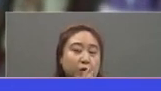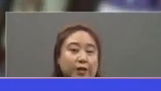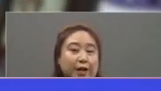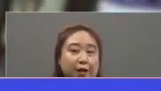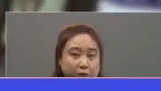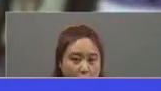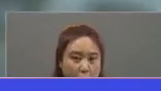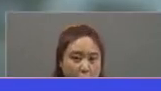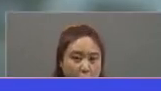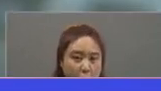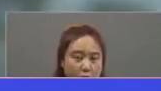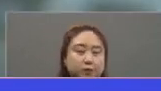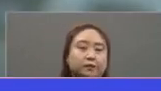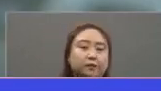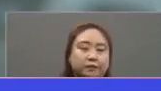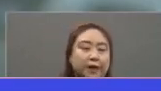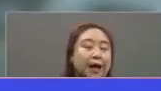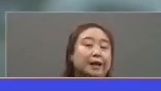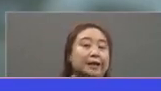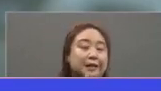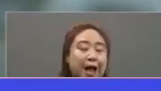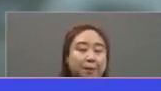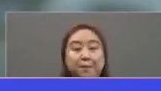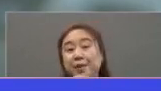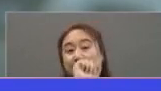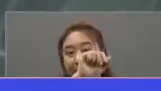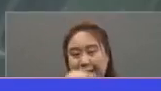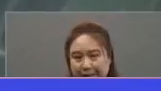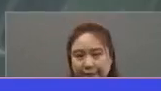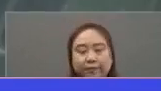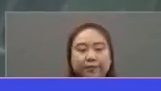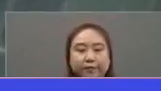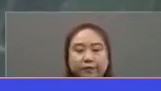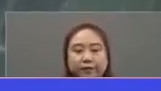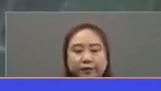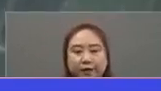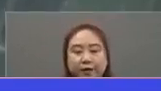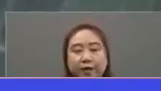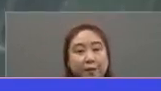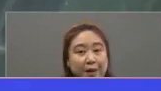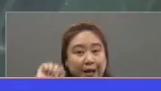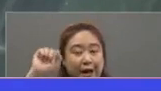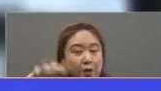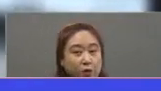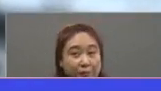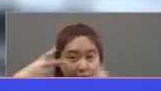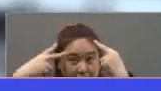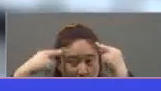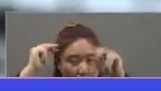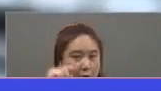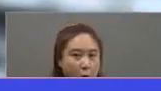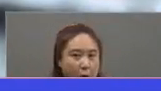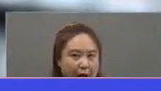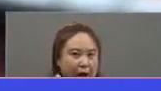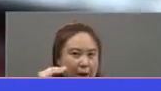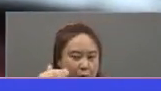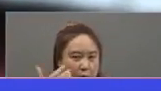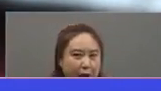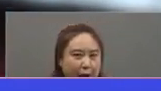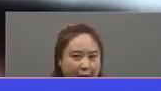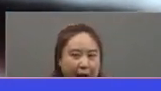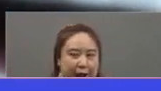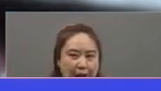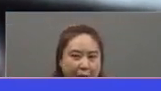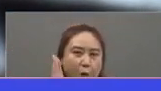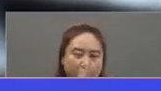รัฐมนตรีพิจารณาร่างพระราชบัญญัติควบคุมเครื่องดื่มแอลกอฮอล์ฉบับที่พ.ศ.จำนวน3ฉบับอันนี้ครบกำหนดส่งคืนสภาผู้แทนราษฎร